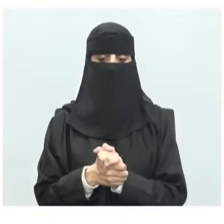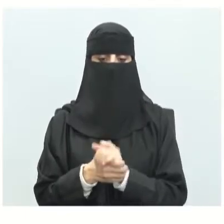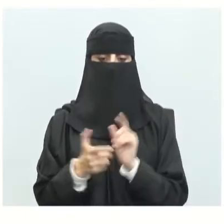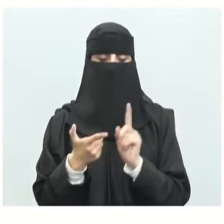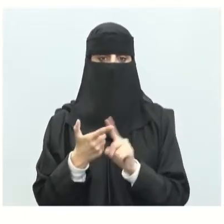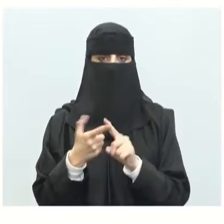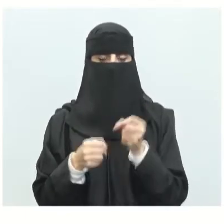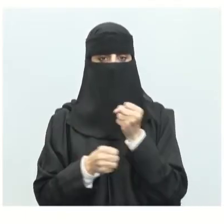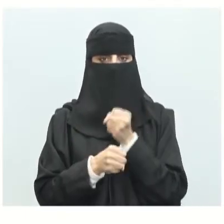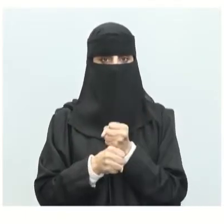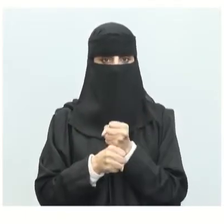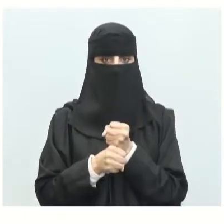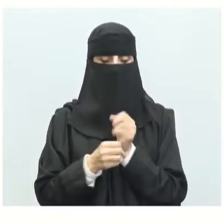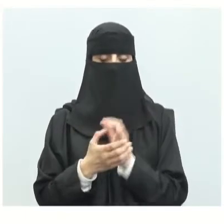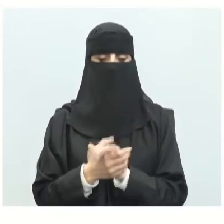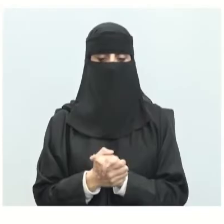انتظار